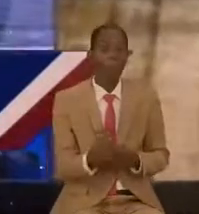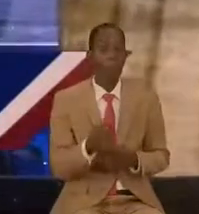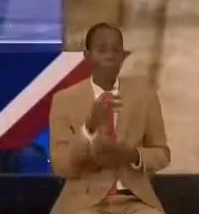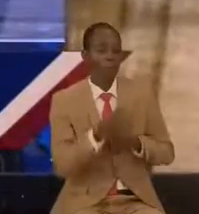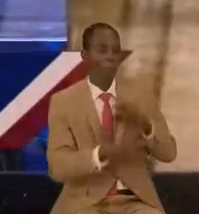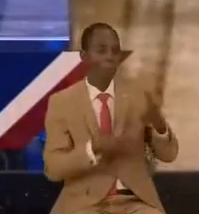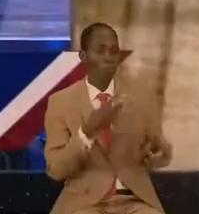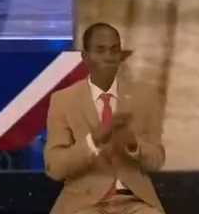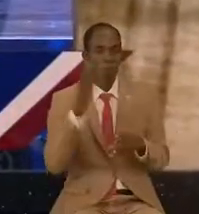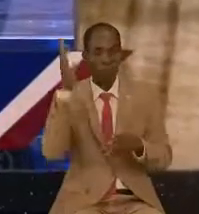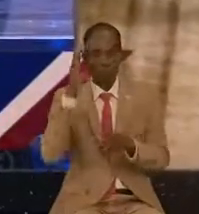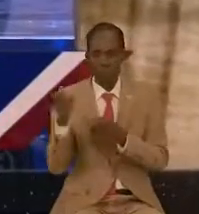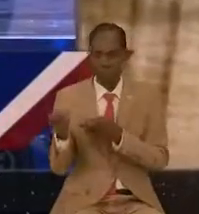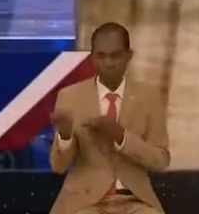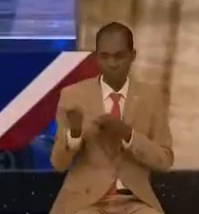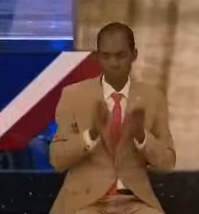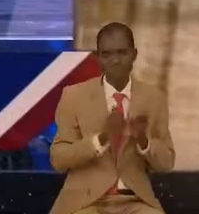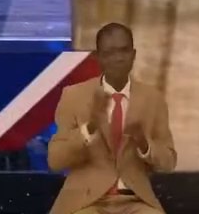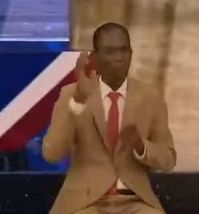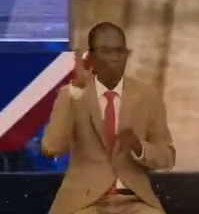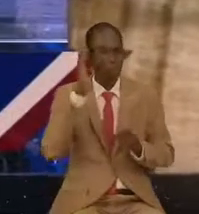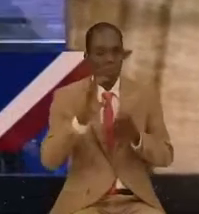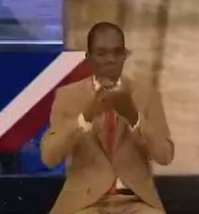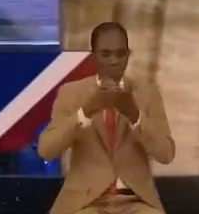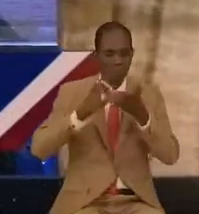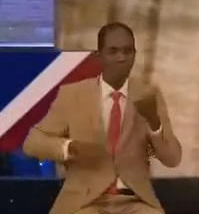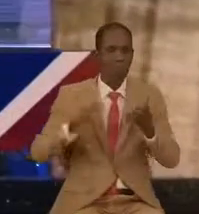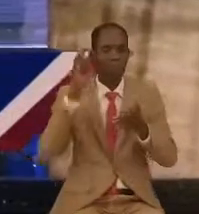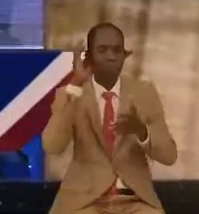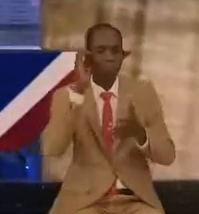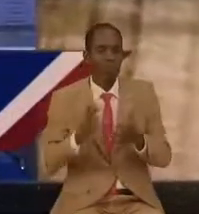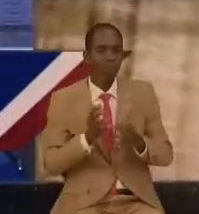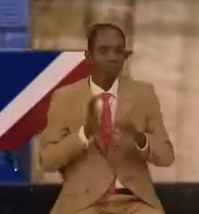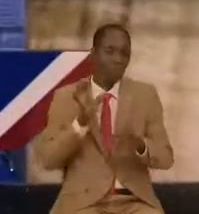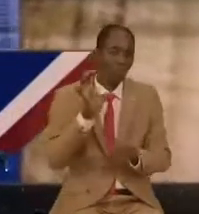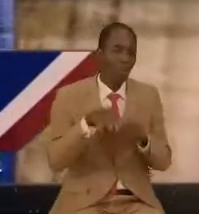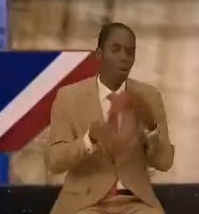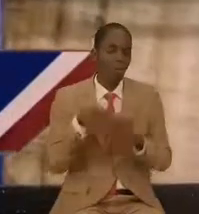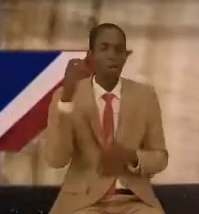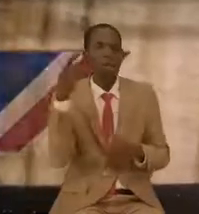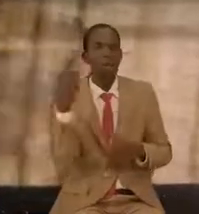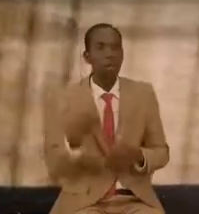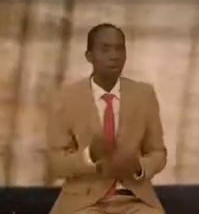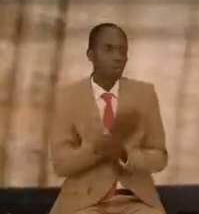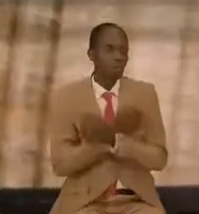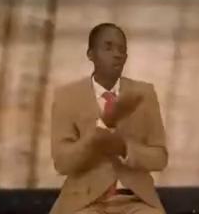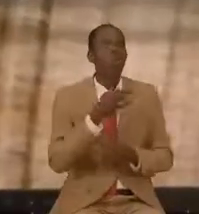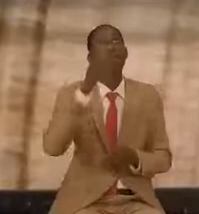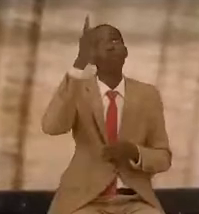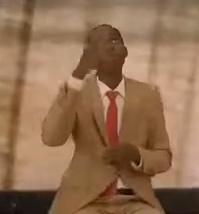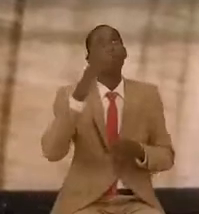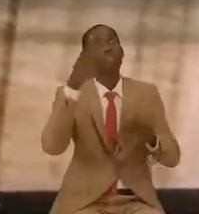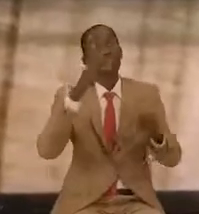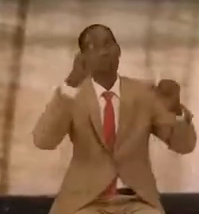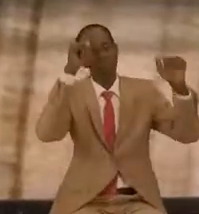Le monde va extraire, va puiser, va saper l'amour du Père de